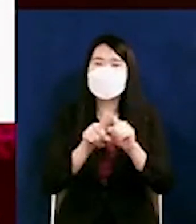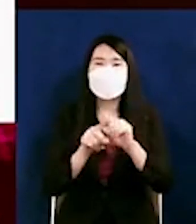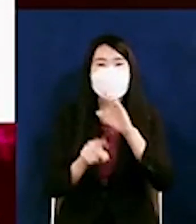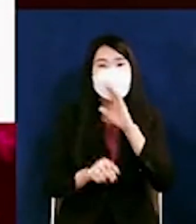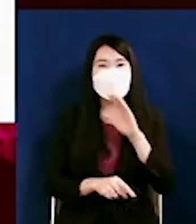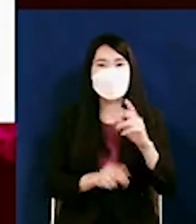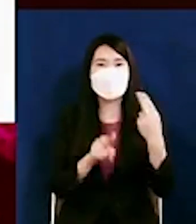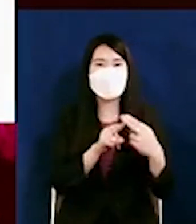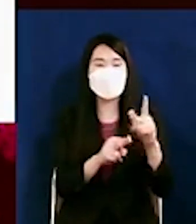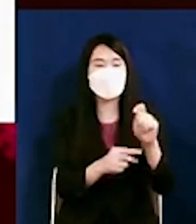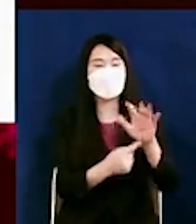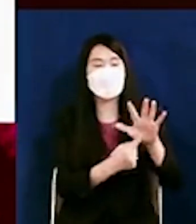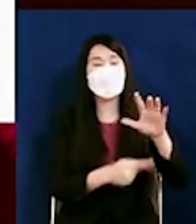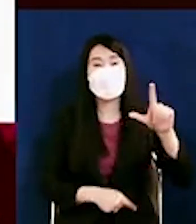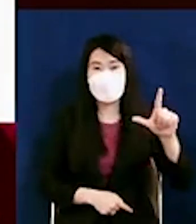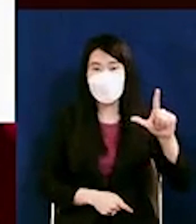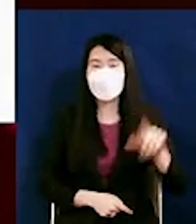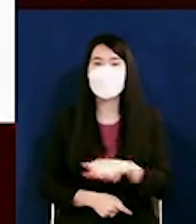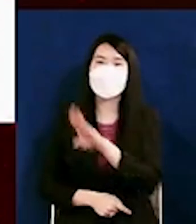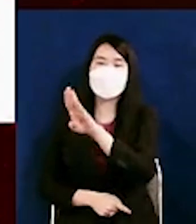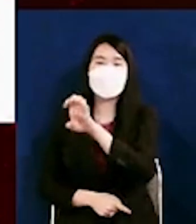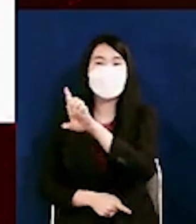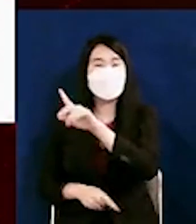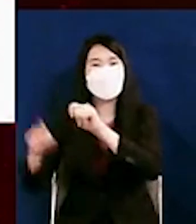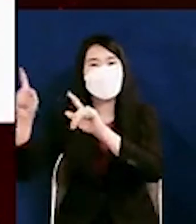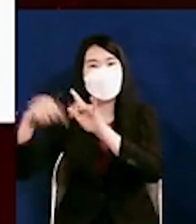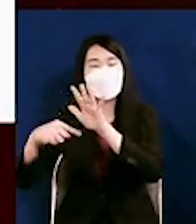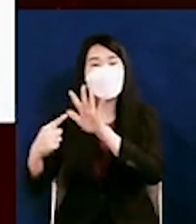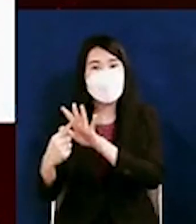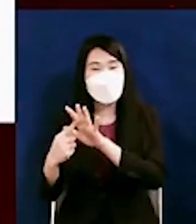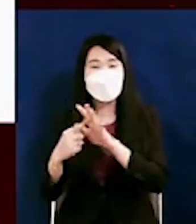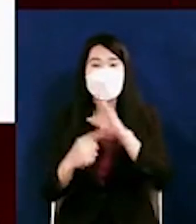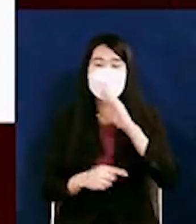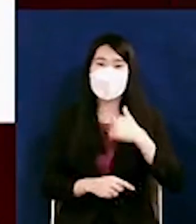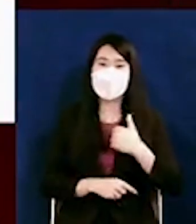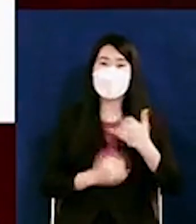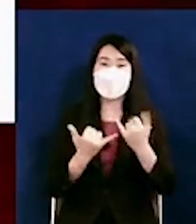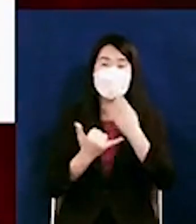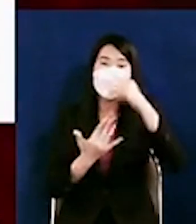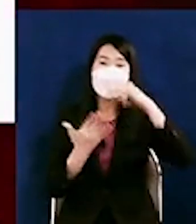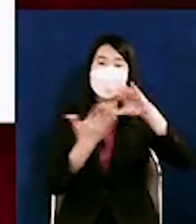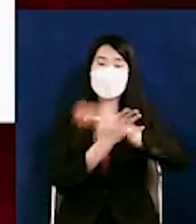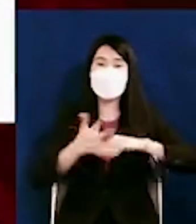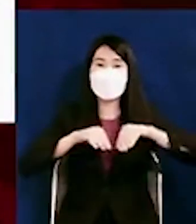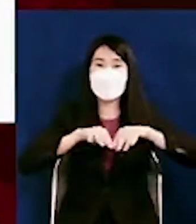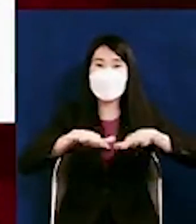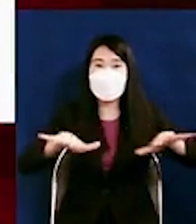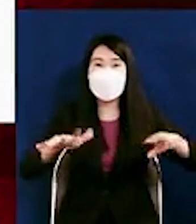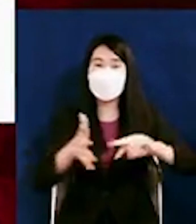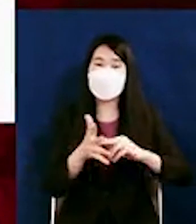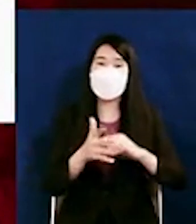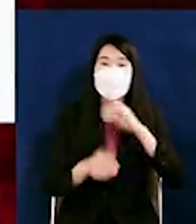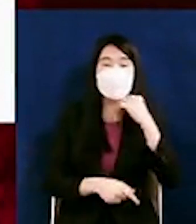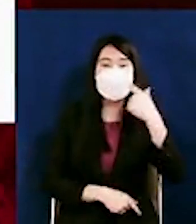ากับเรื่องของเบต้าและแกมมานะอันนี้ก็คือว่าถ้ามันมีเยอะๆในบ้านเราเนี่ยมันก็อาจจะหลบภูมิได้บ้